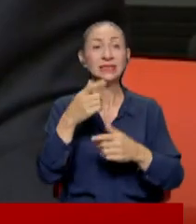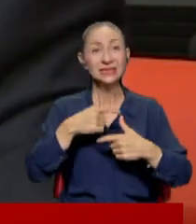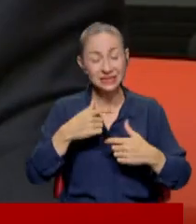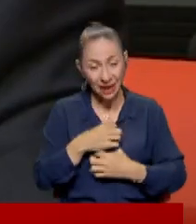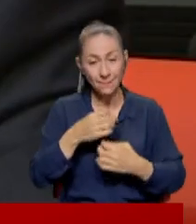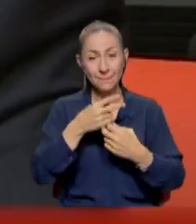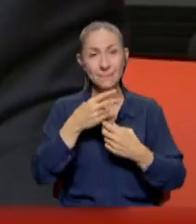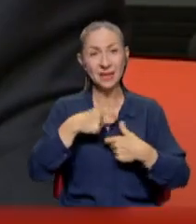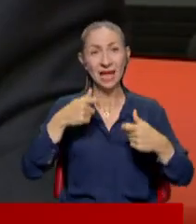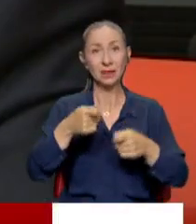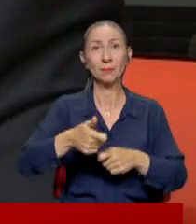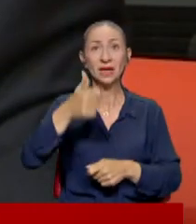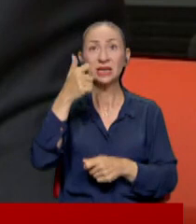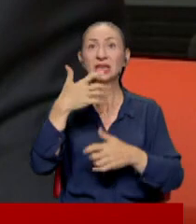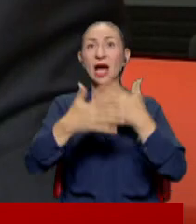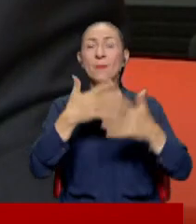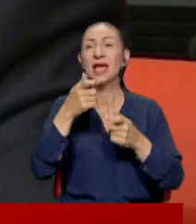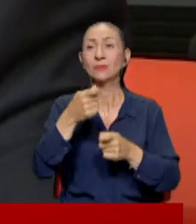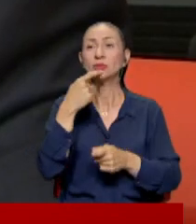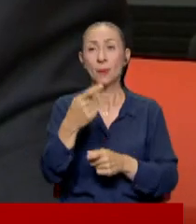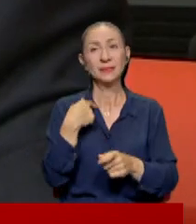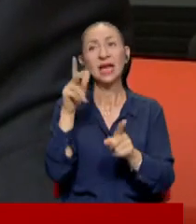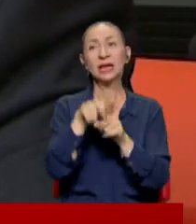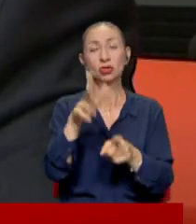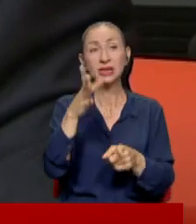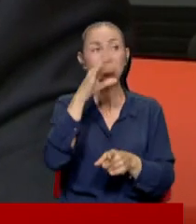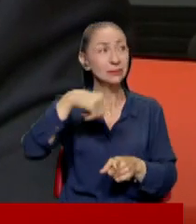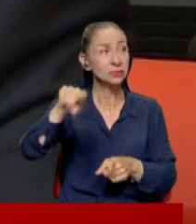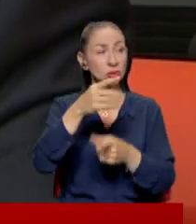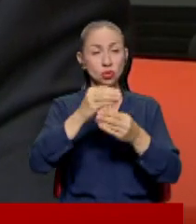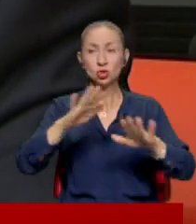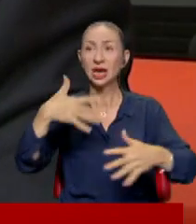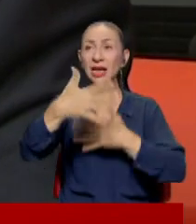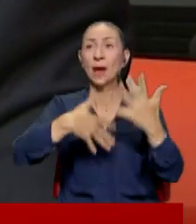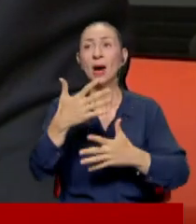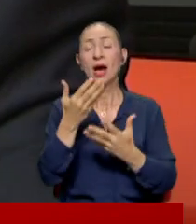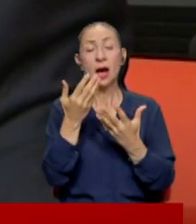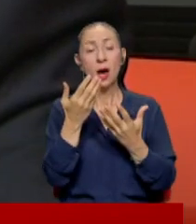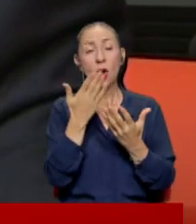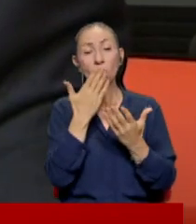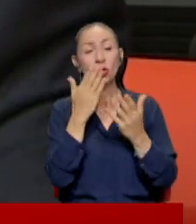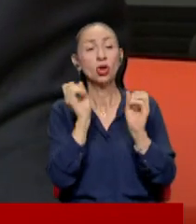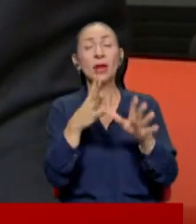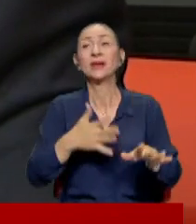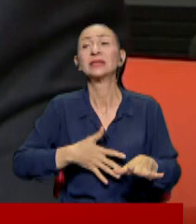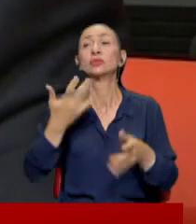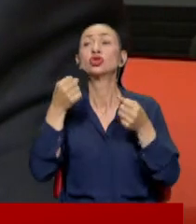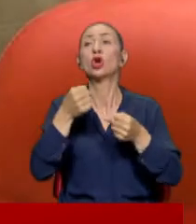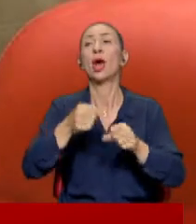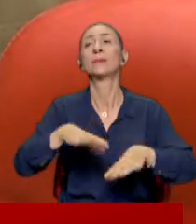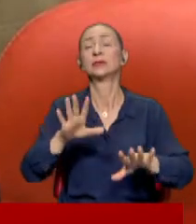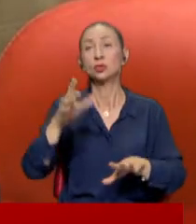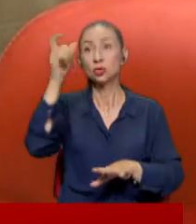Eğitim Bakanı'nın karma eğitim ile ilgili söylediklerine biz de katılıyoruz. Kimse çocuklarını karma eğitim veren eğitim kurumlarına göndermeye